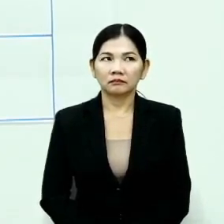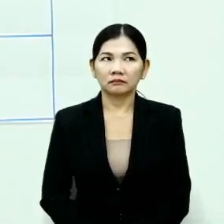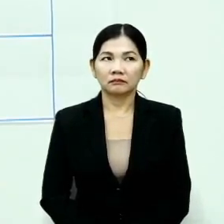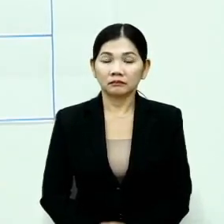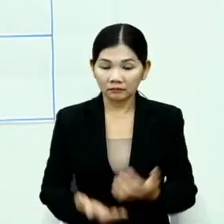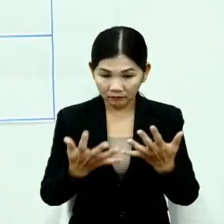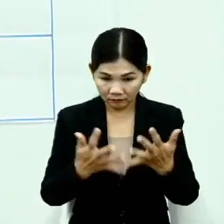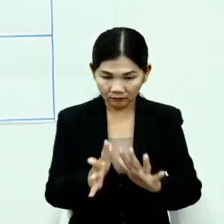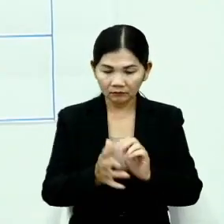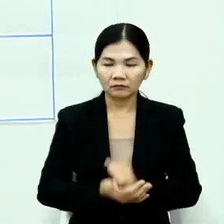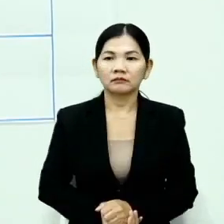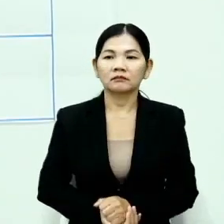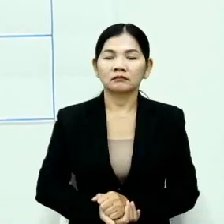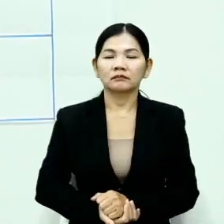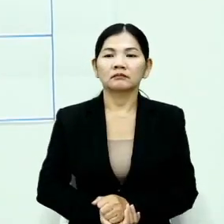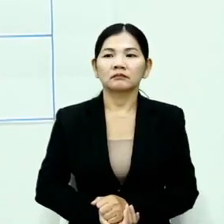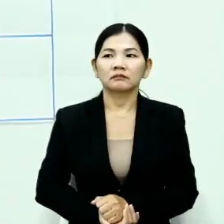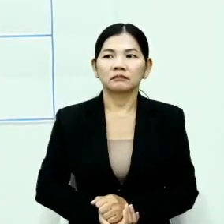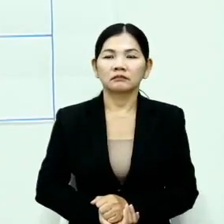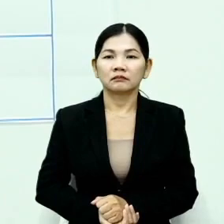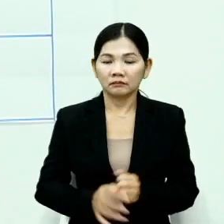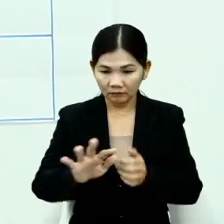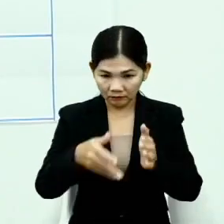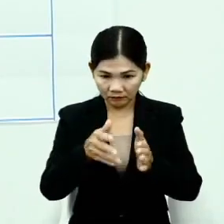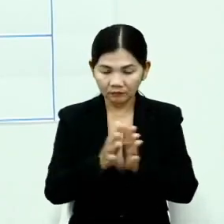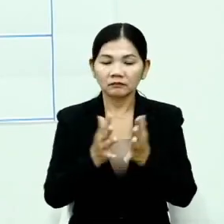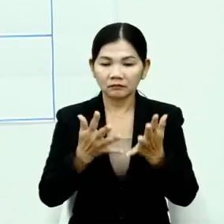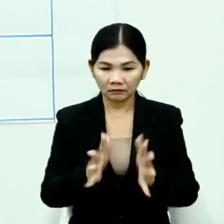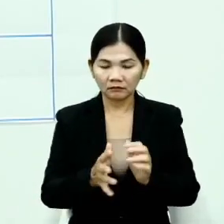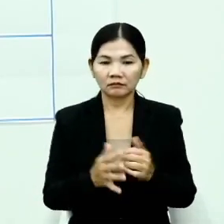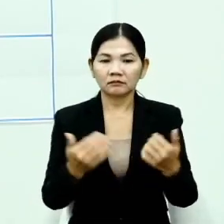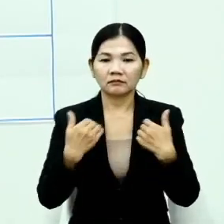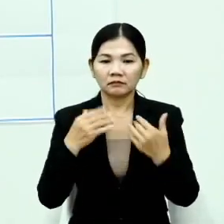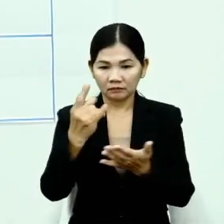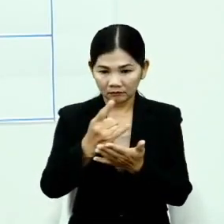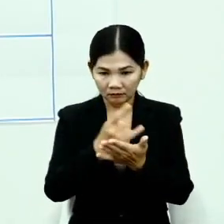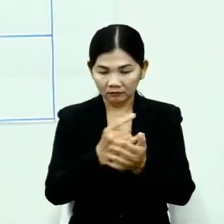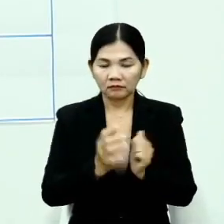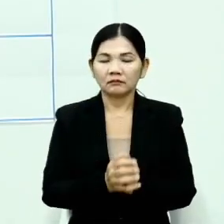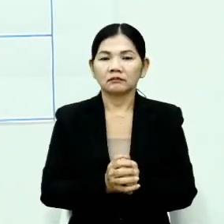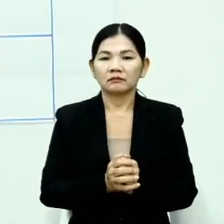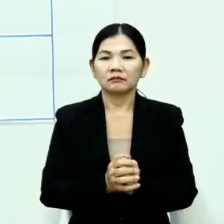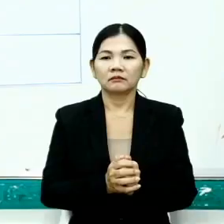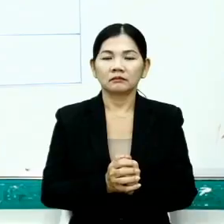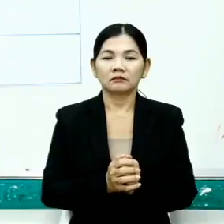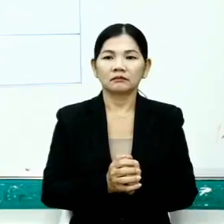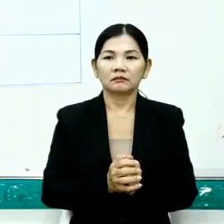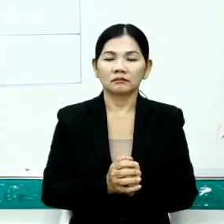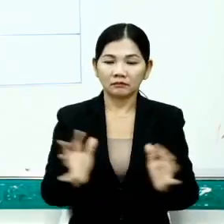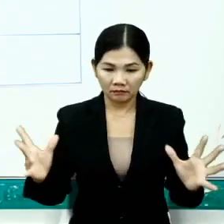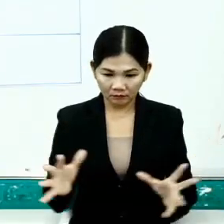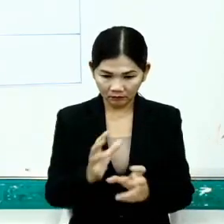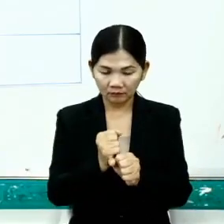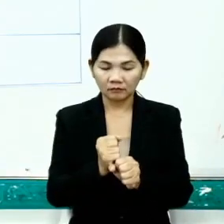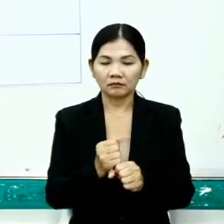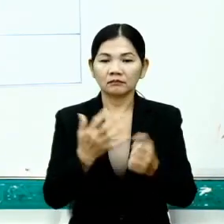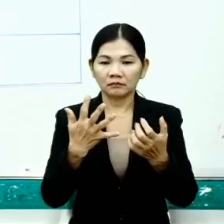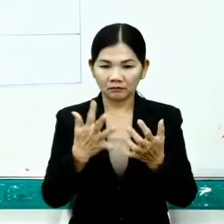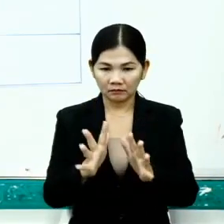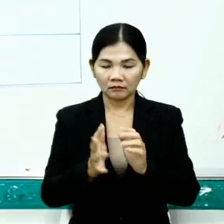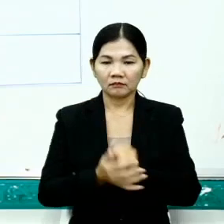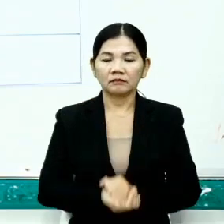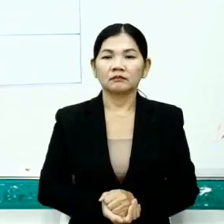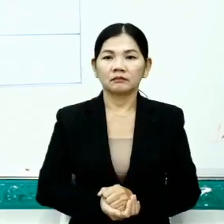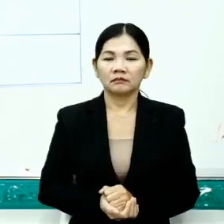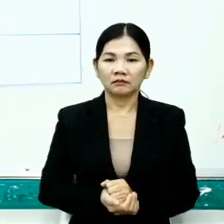ចារួចរាល់ហើយនៅកូនអរគុណបាទរួចរាល់ហើយមេរៀនរបស់អ្នកគ្រូចាក៏បានដល់ទីបញ្ច